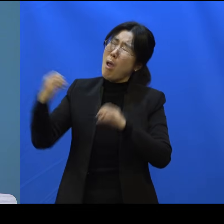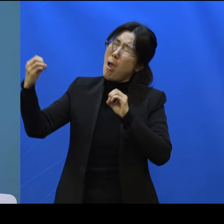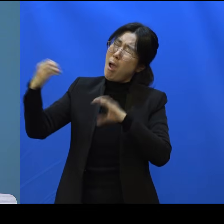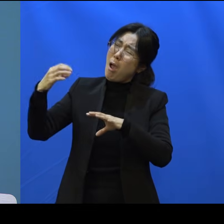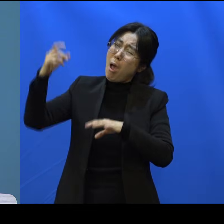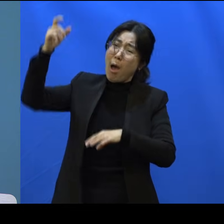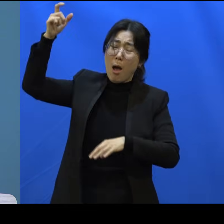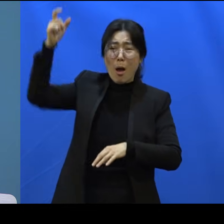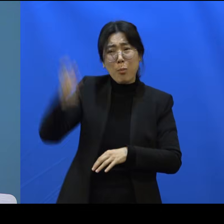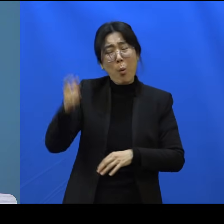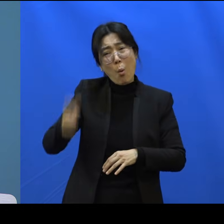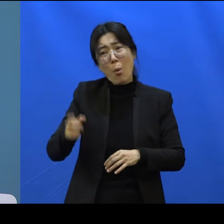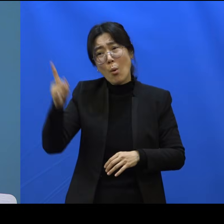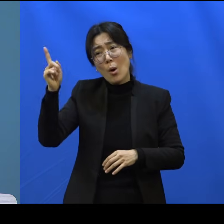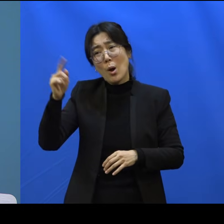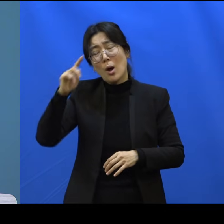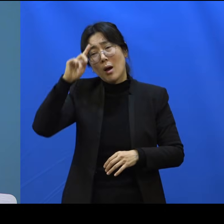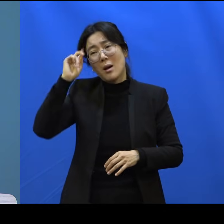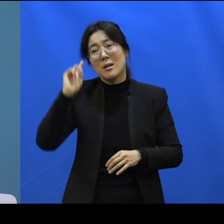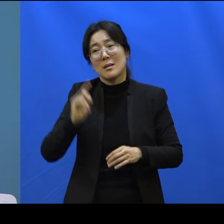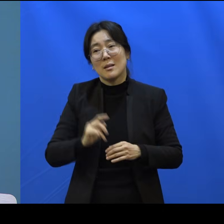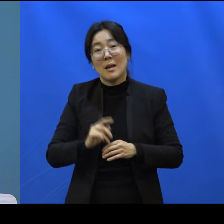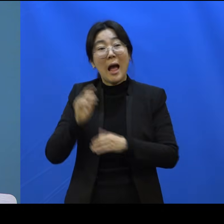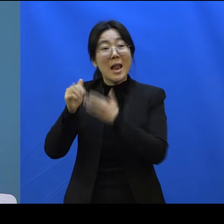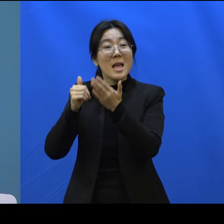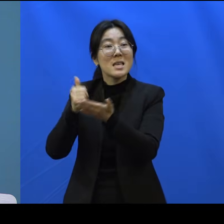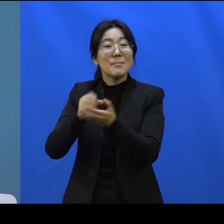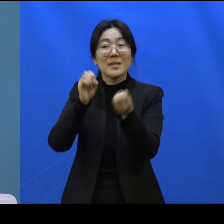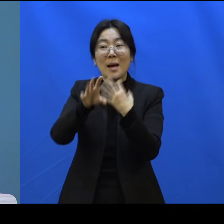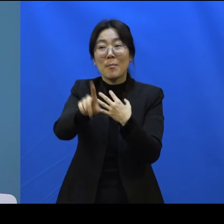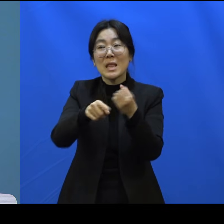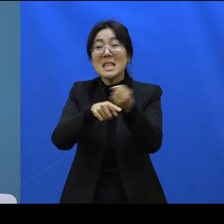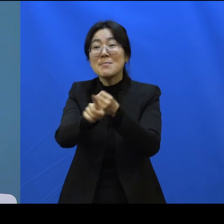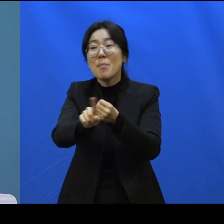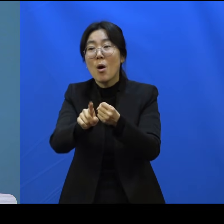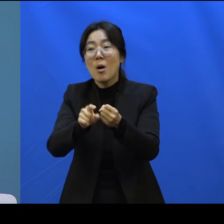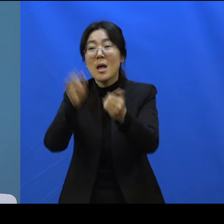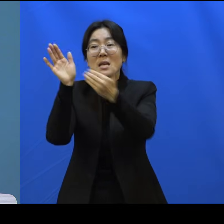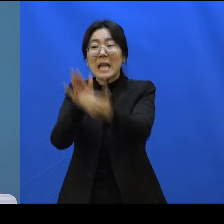여러분, 하나님은 뭐예요? 너에게 가시가 필요하다는 거예요.